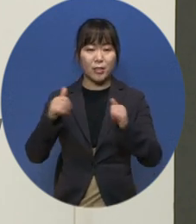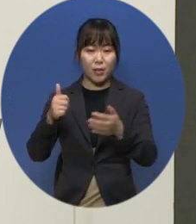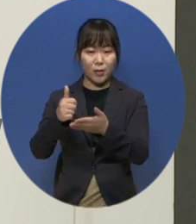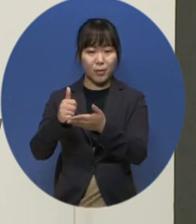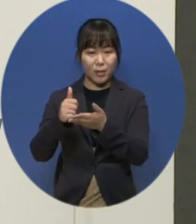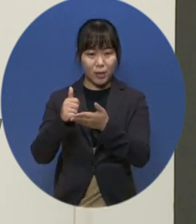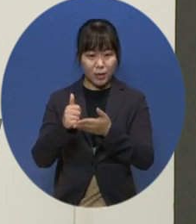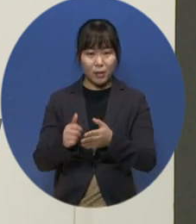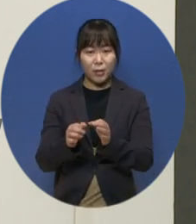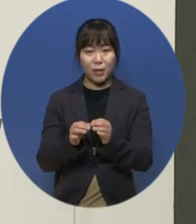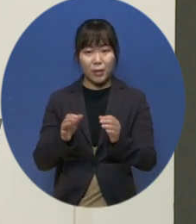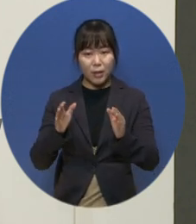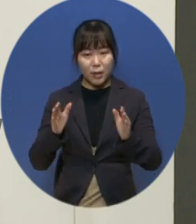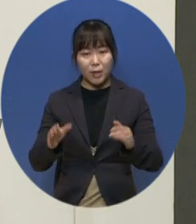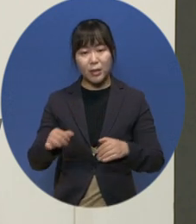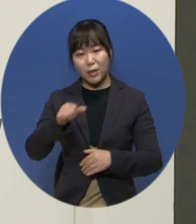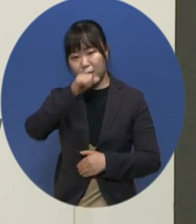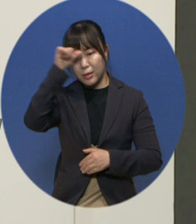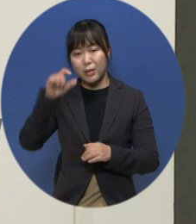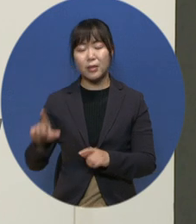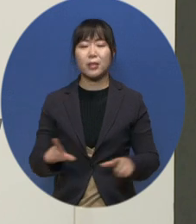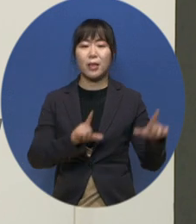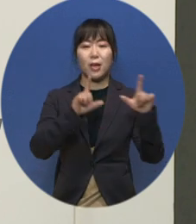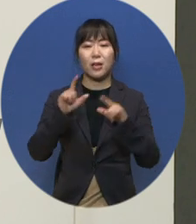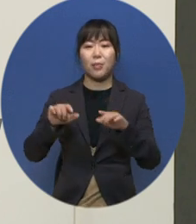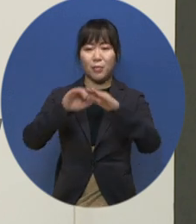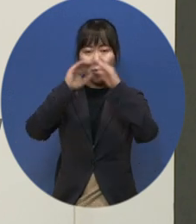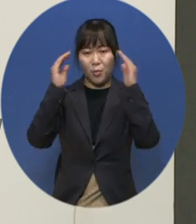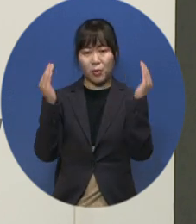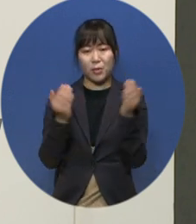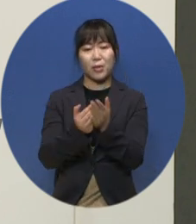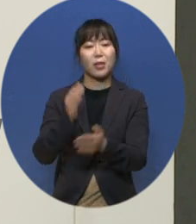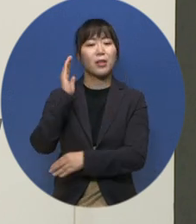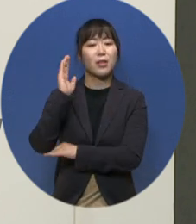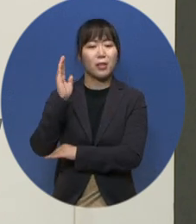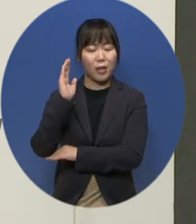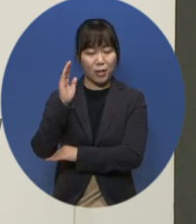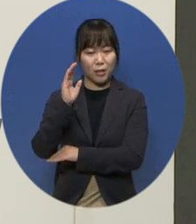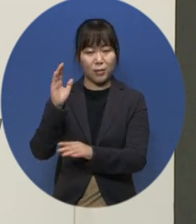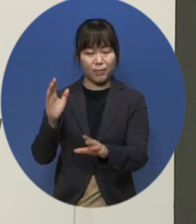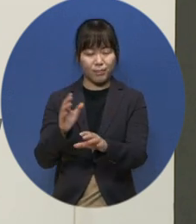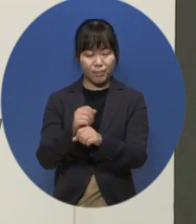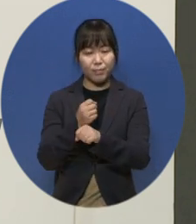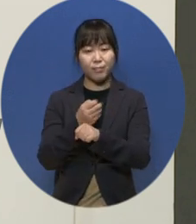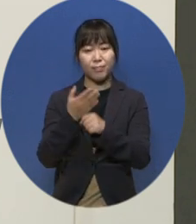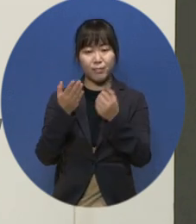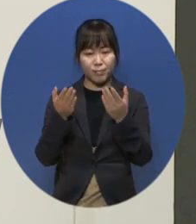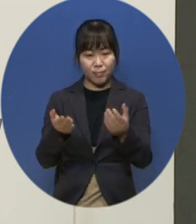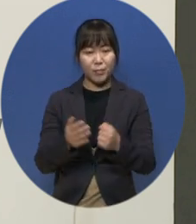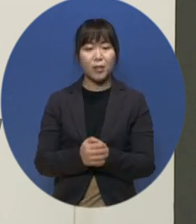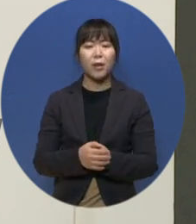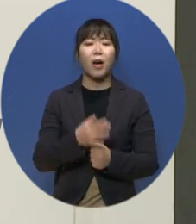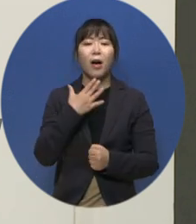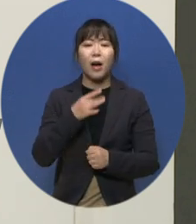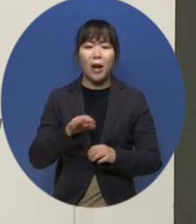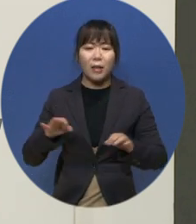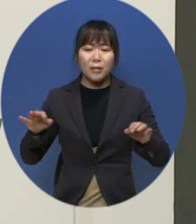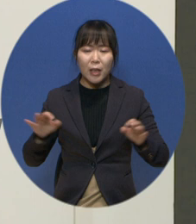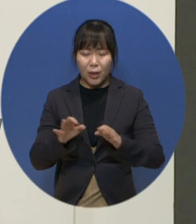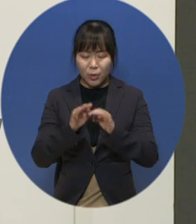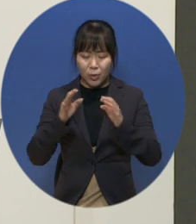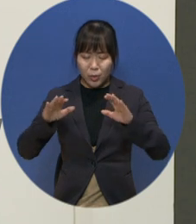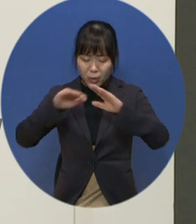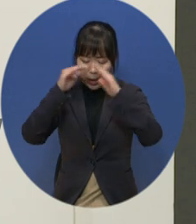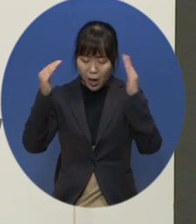모시고 그간의 인생살이의 모든 얘기를 좀 종합해봤습니다. 물론 이 짧은 시간에